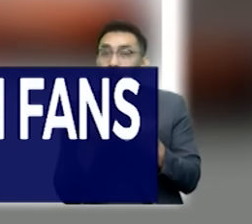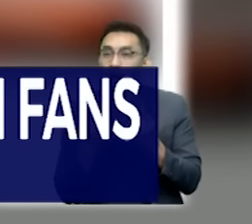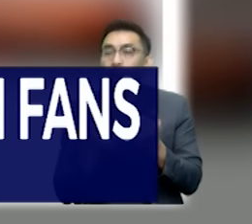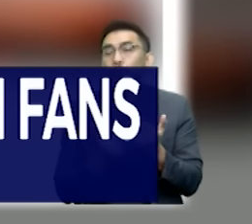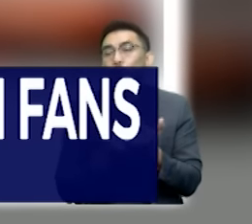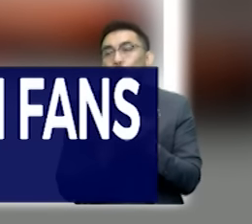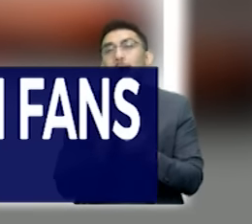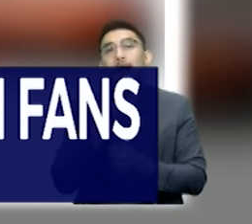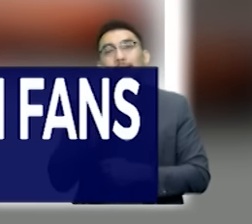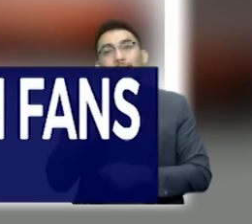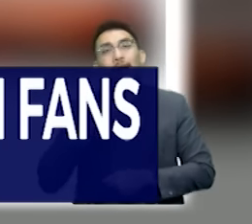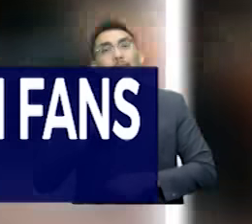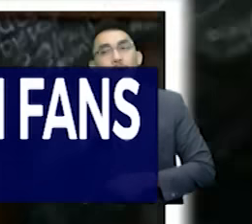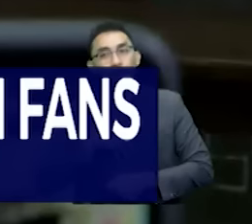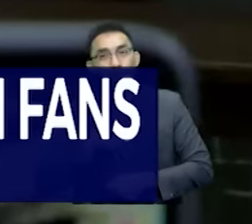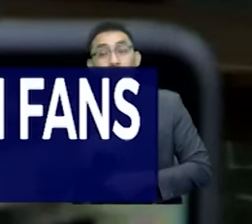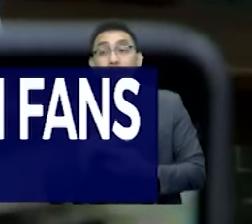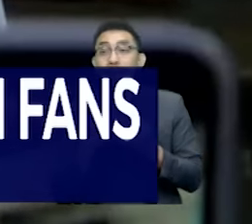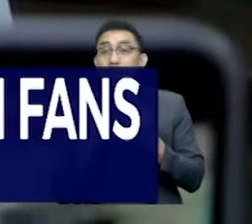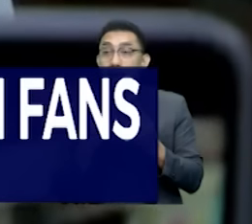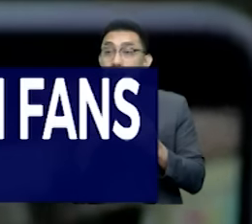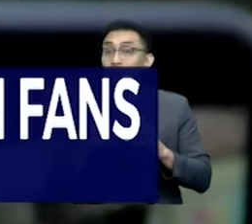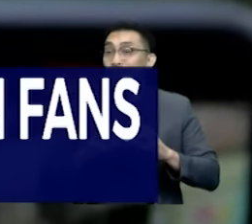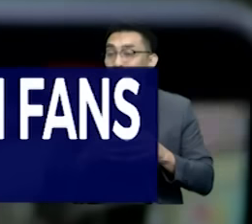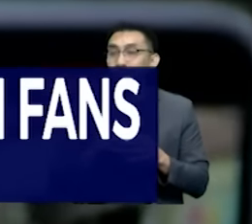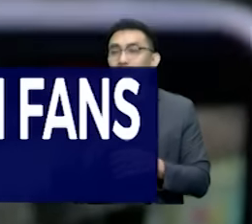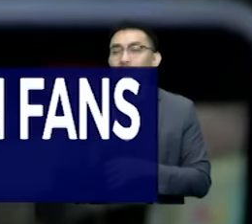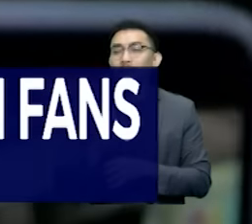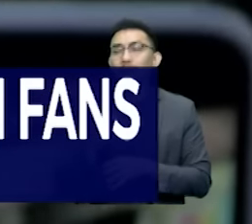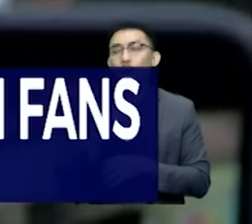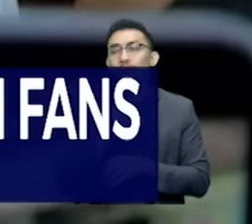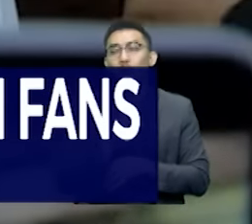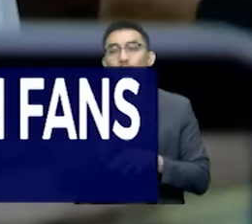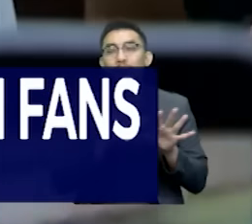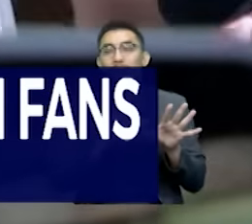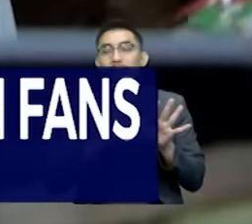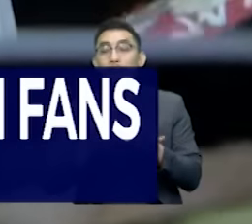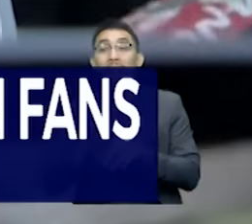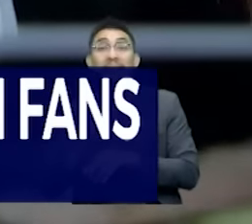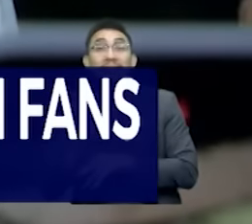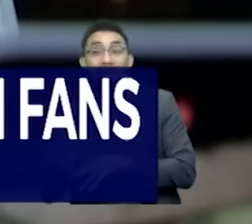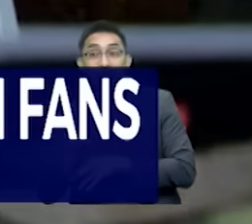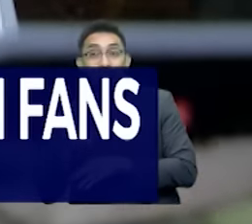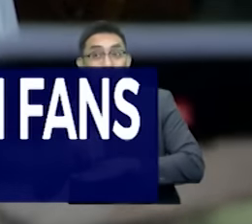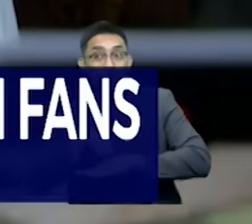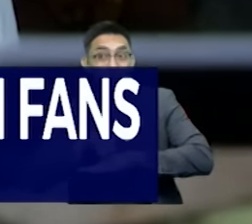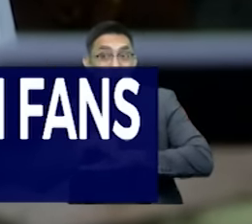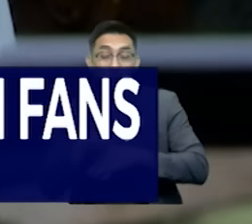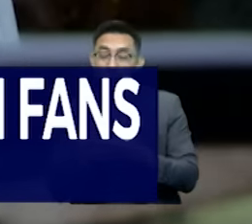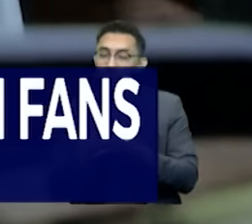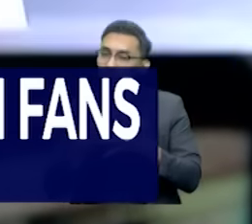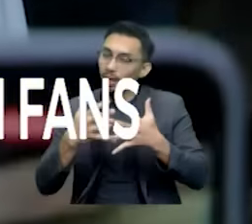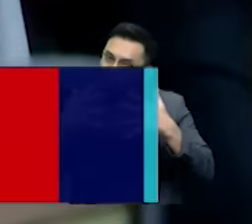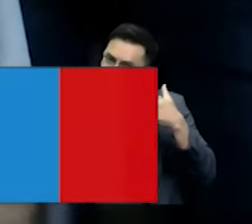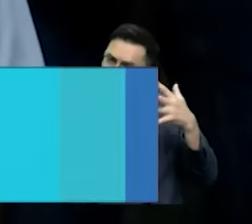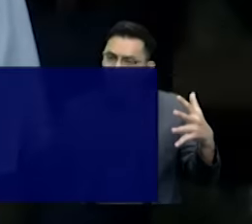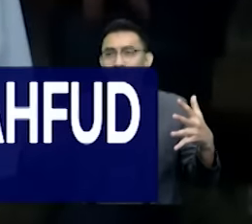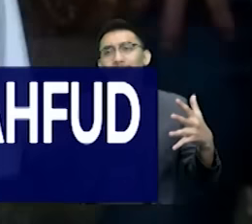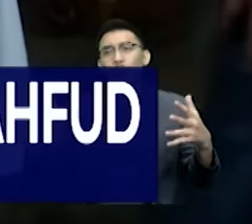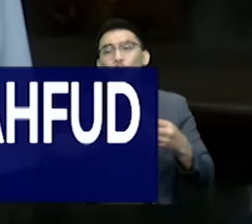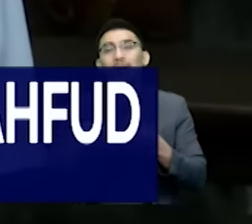Dibentuk pada 1983, grup band legendaris Slank memiliki pengaruh besar di masyarakat, khususnya generasi muda.